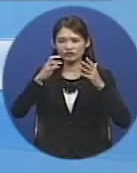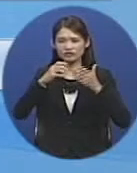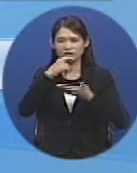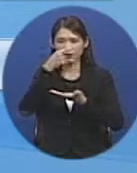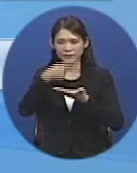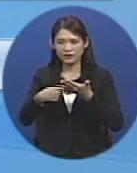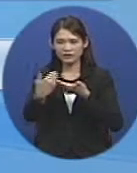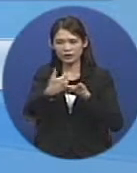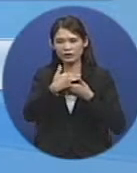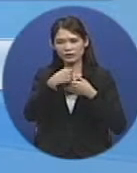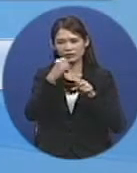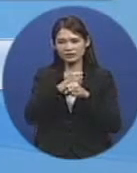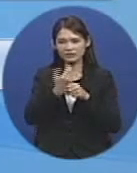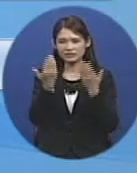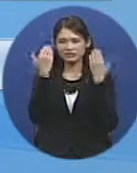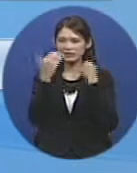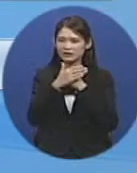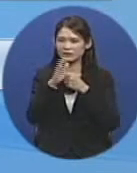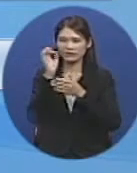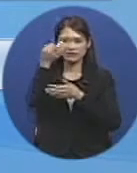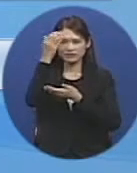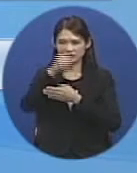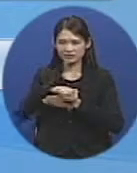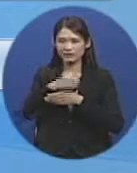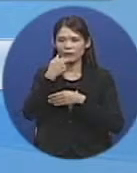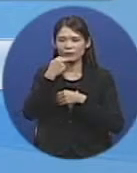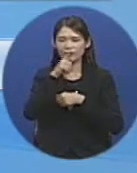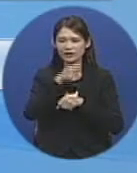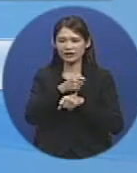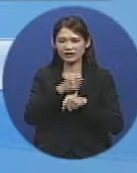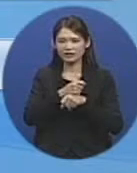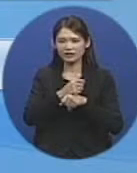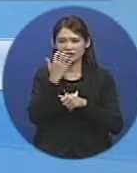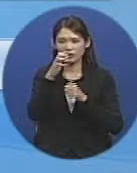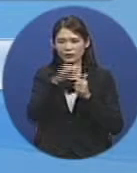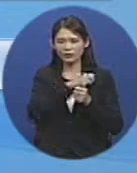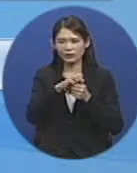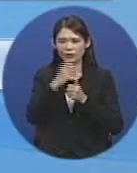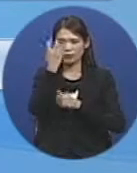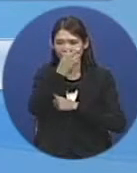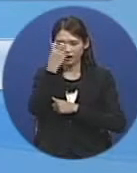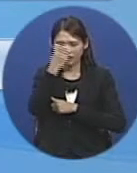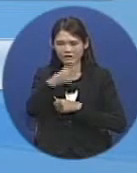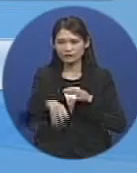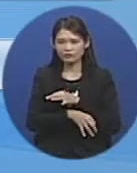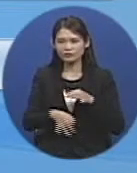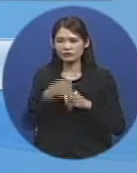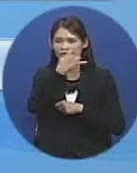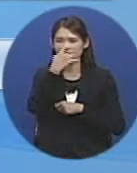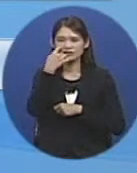지나 받아들일 수 없다고 밝혔습니다. 또 성폭력 사건을 국가와 지자체의 관리 부실로 볼 수 있는